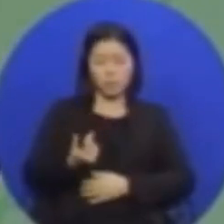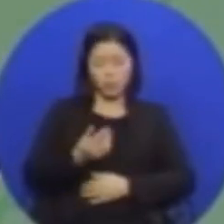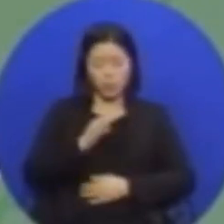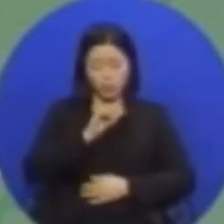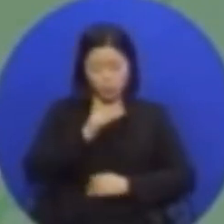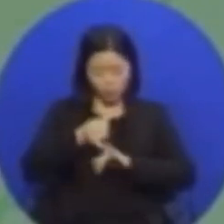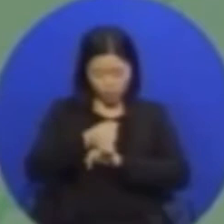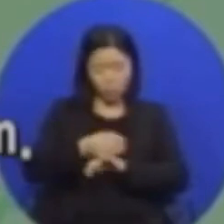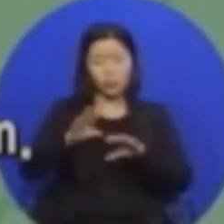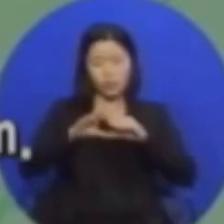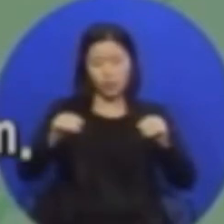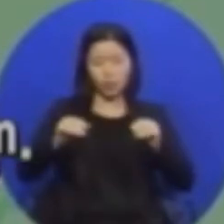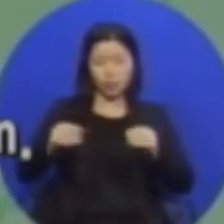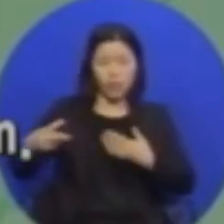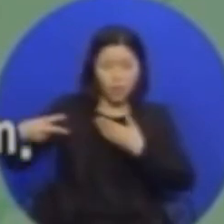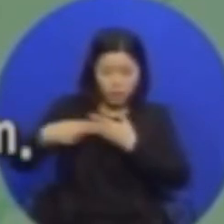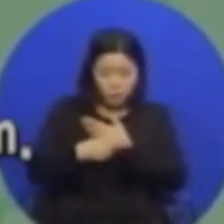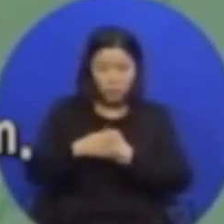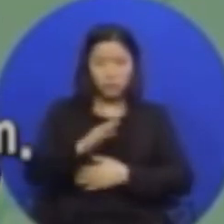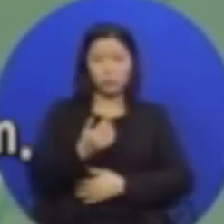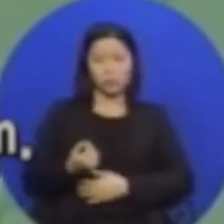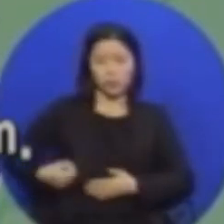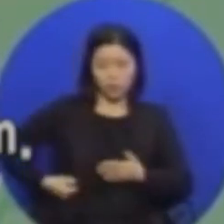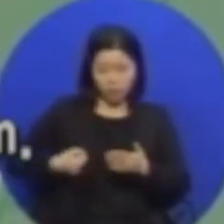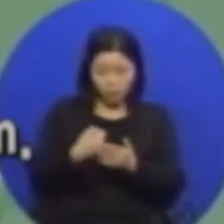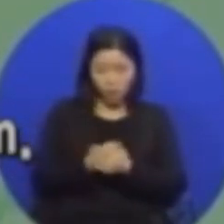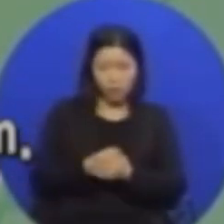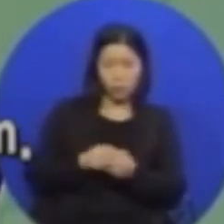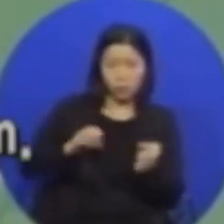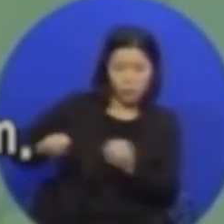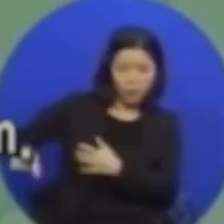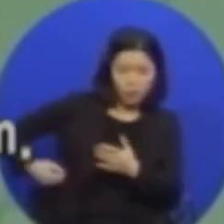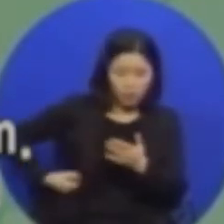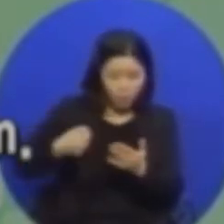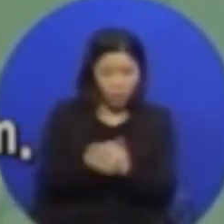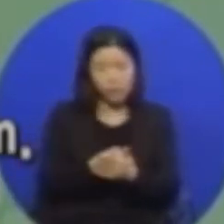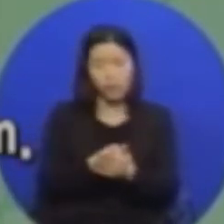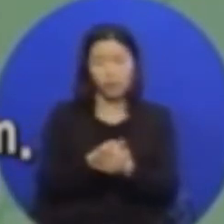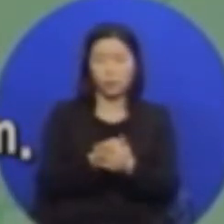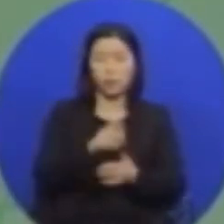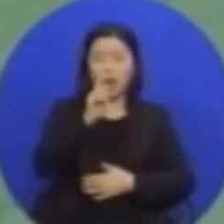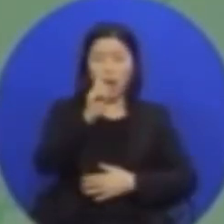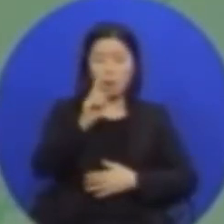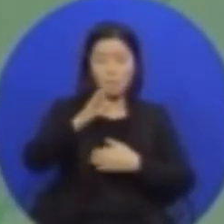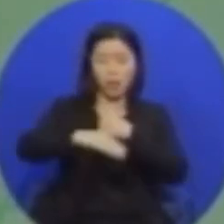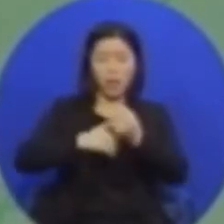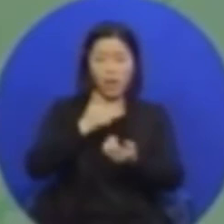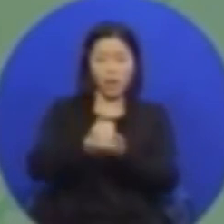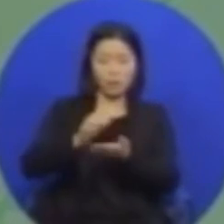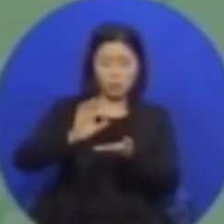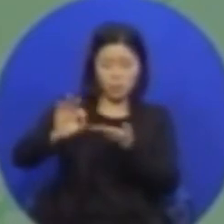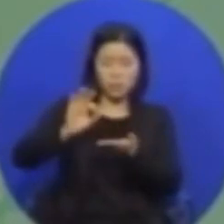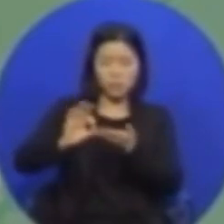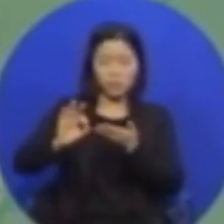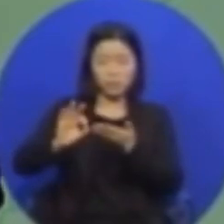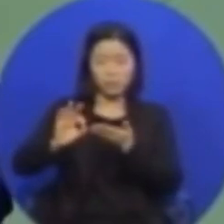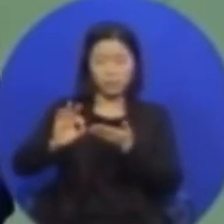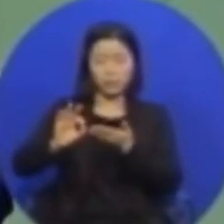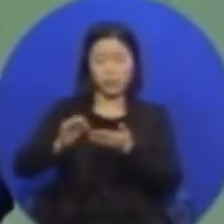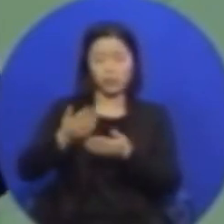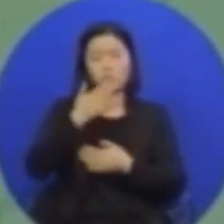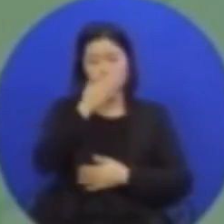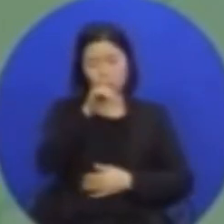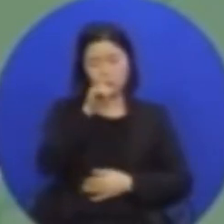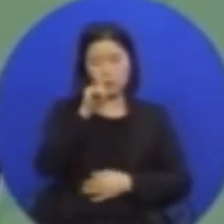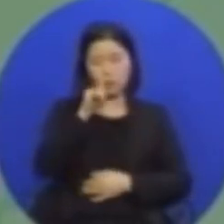변화되어야 이제 이렇게 해서 주님 앞에 갈 때까지 한번 하나님 앞에 쓰임 받고 살지 내가